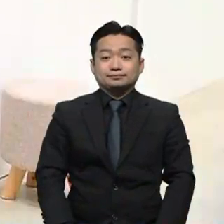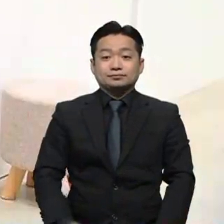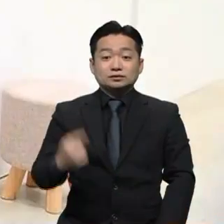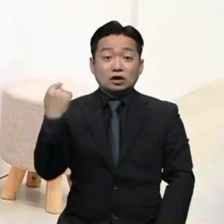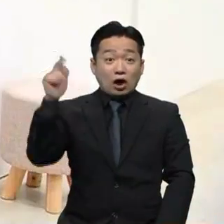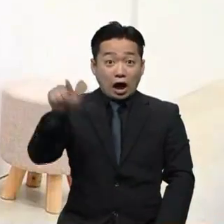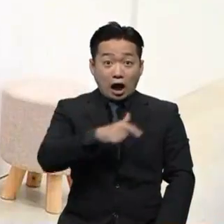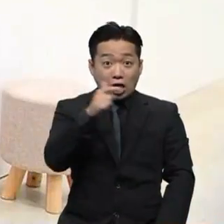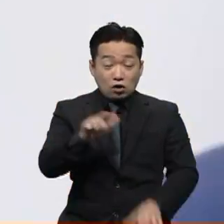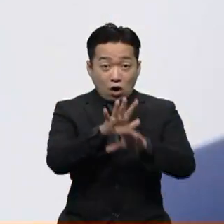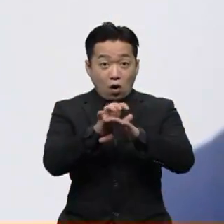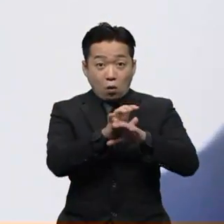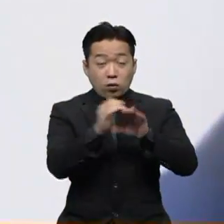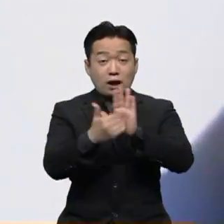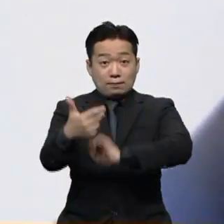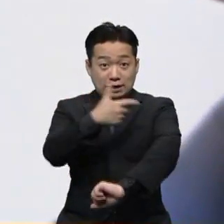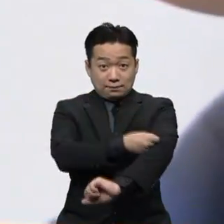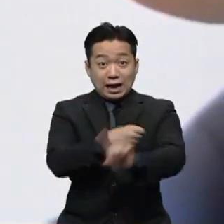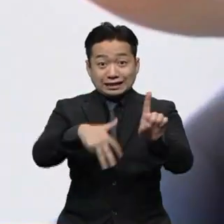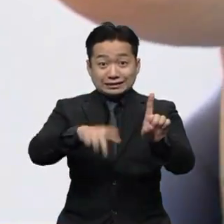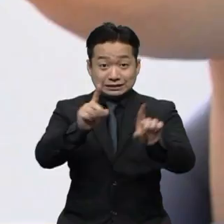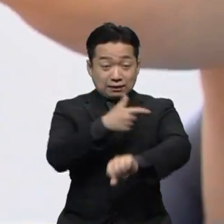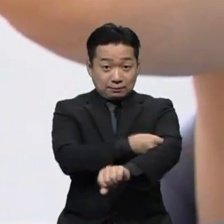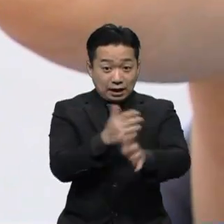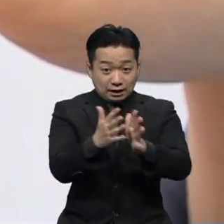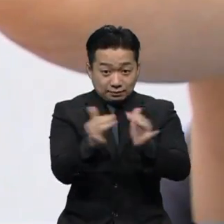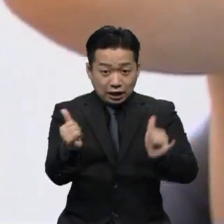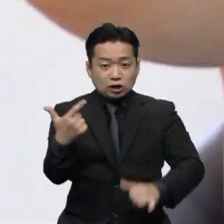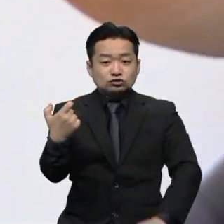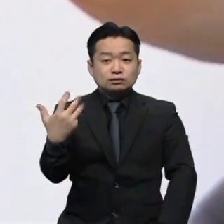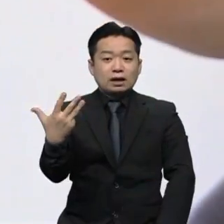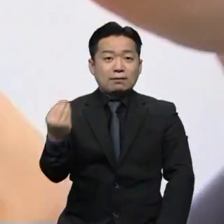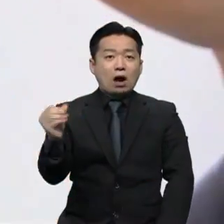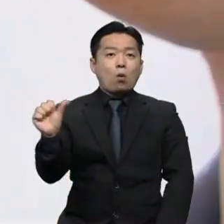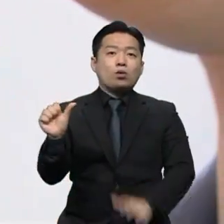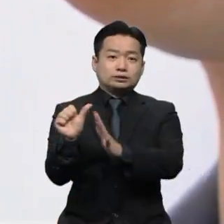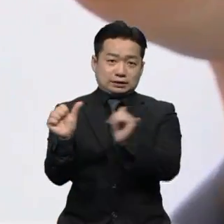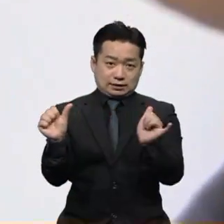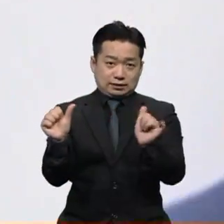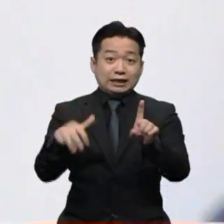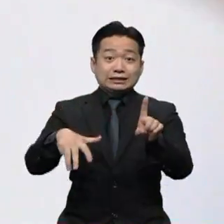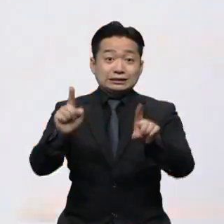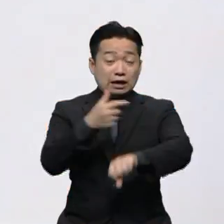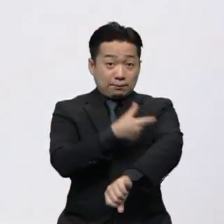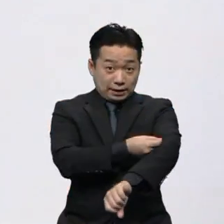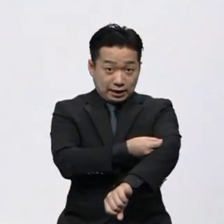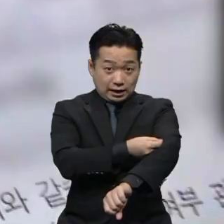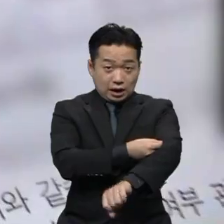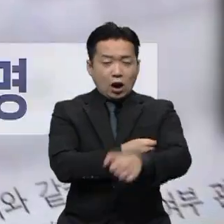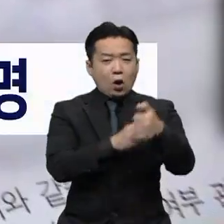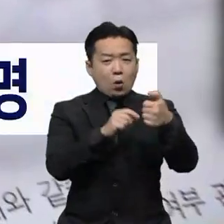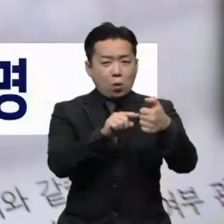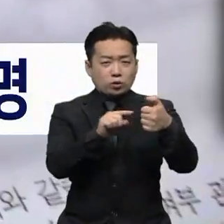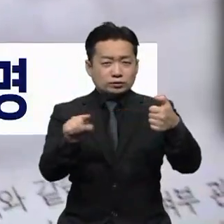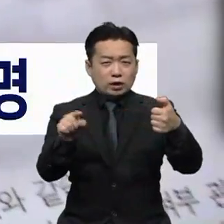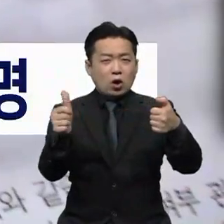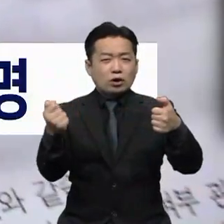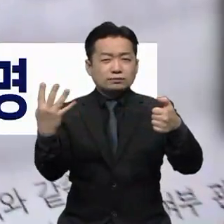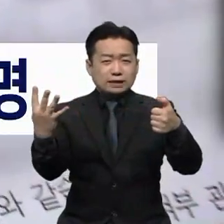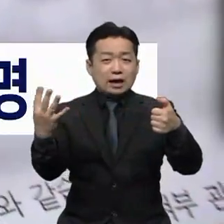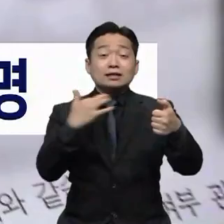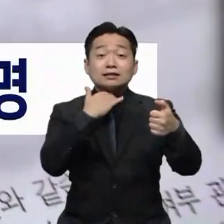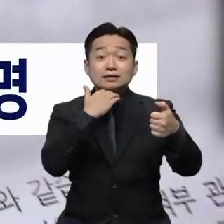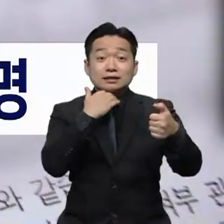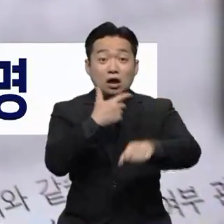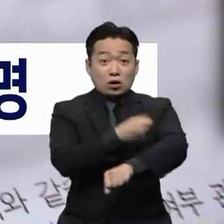어제 어루 코론 알고 배치는 1차 접종 자는 68만 5천명 입니다 1차 접종 자는 50에서 54세 접종이